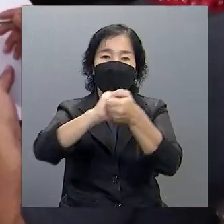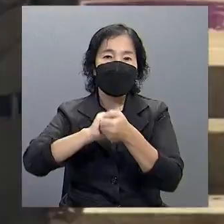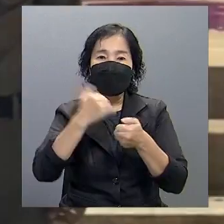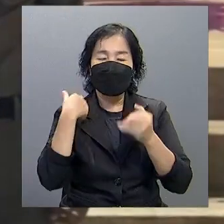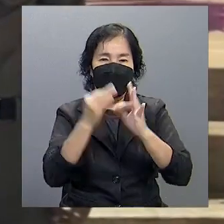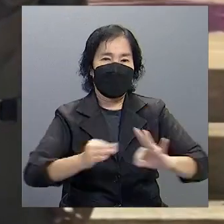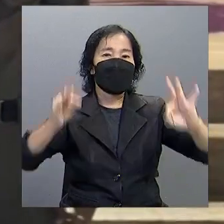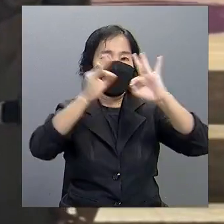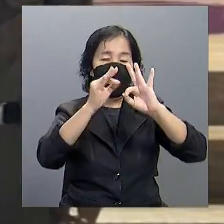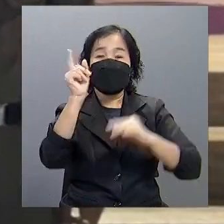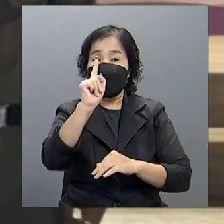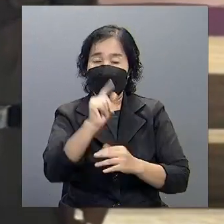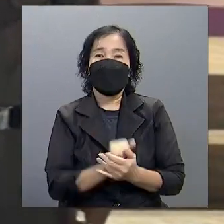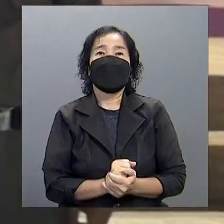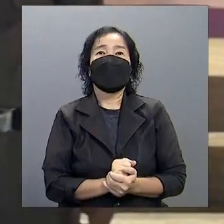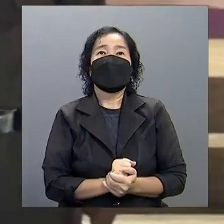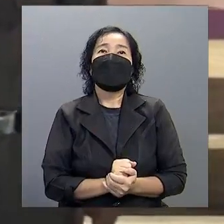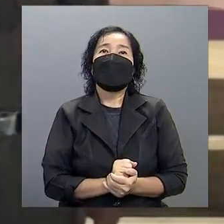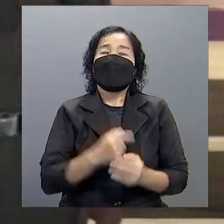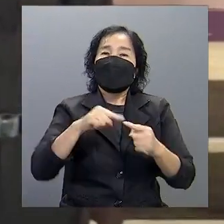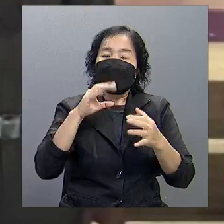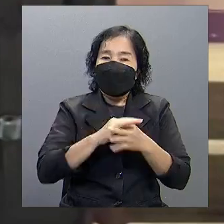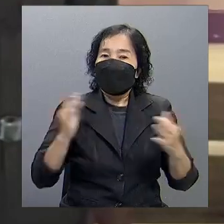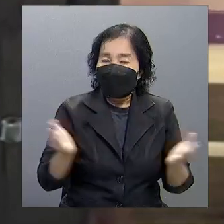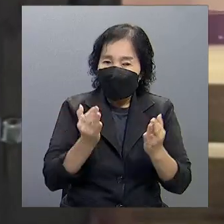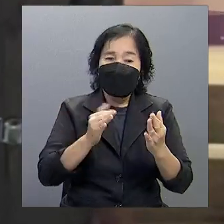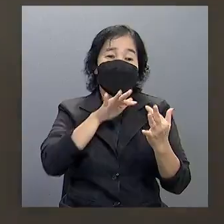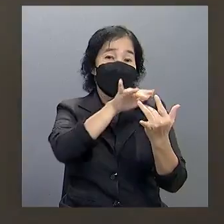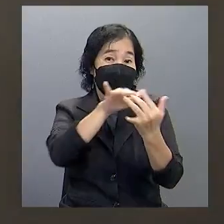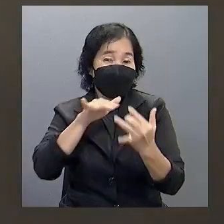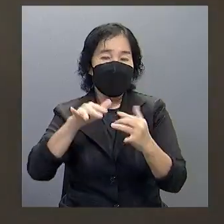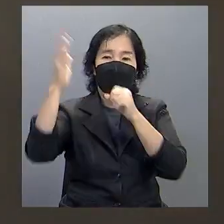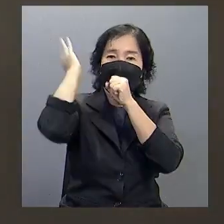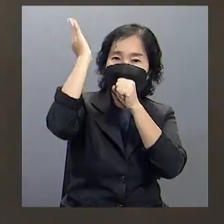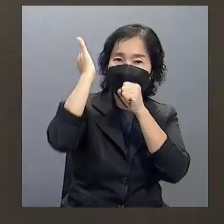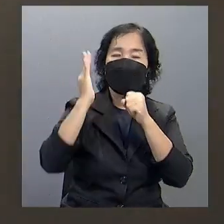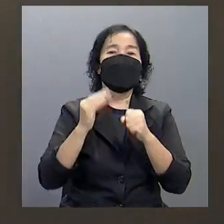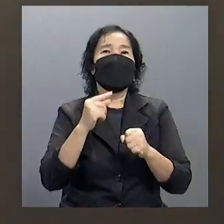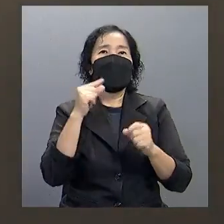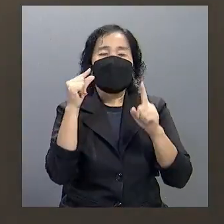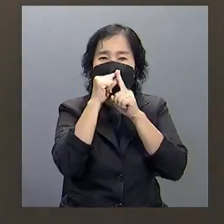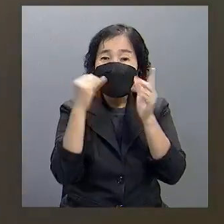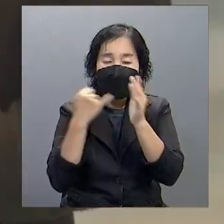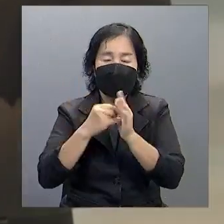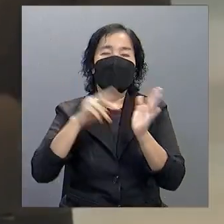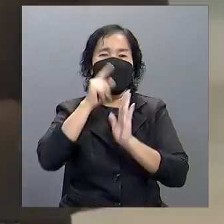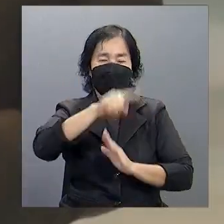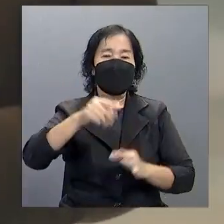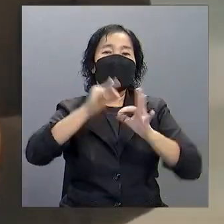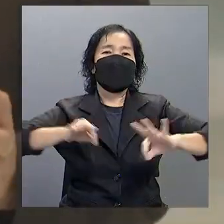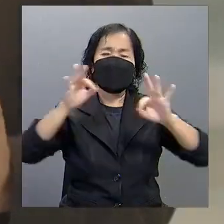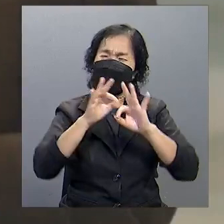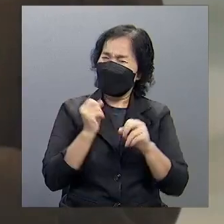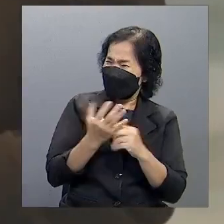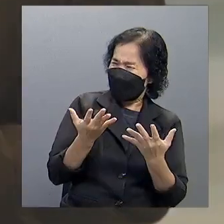พาะทางด้านการสื่อสารความเสี่ยงเนี่ยสำคัญมาก พอขยายความว่าไอ้การสื่อสารความเสี่ยงนี่ถึงคุณหมอมันยังไงอ่ะมัน ก็คือหมาย